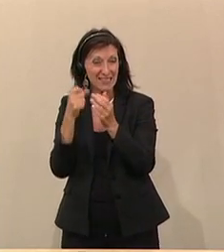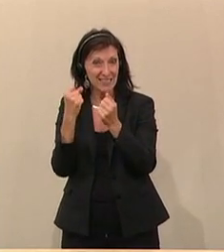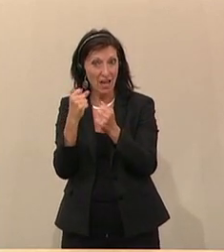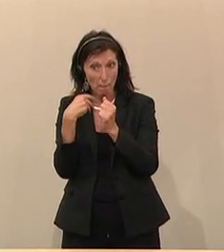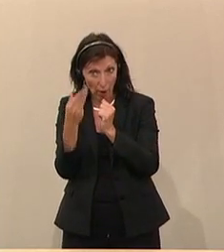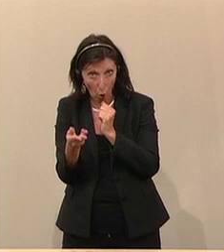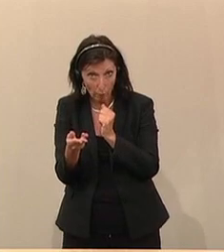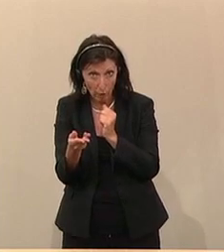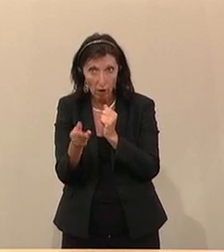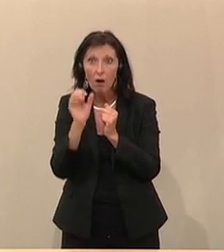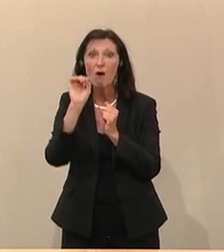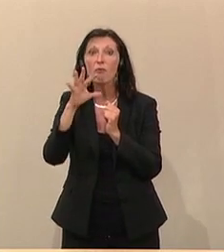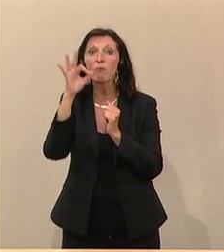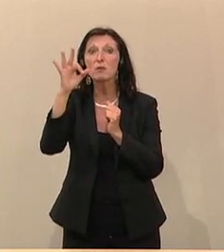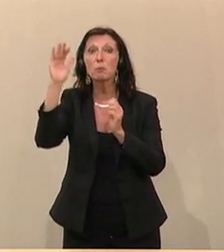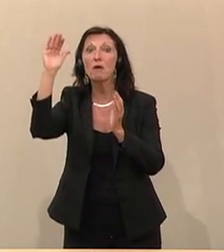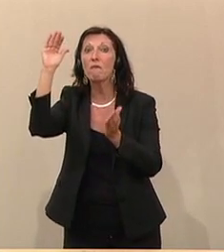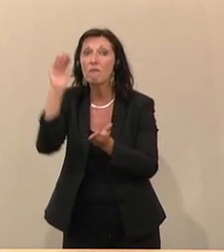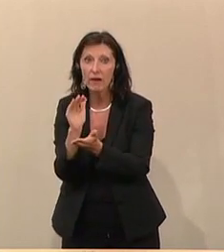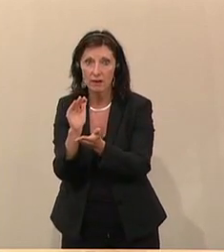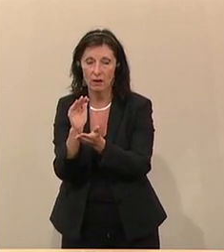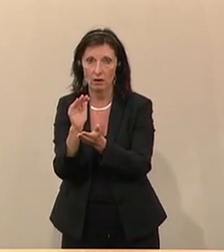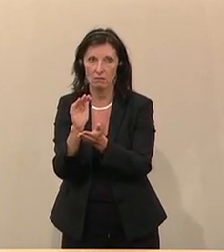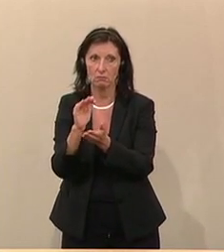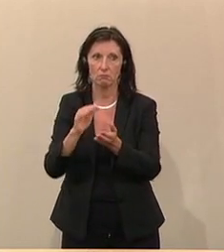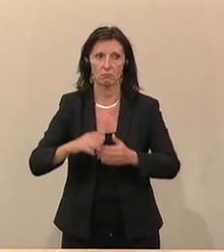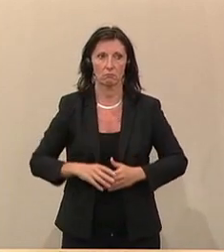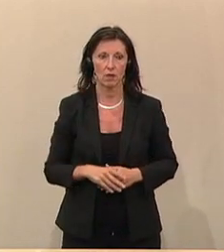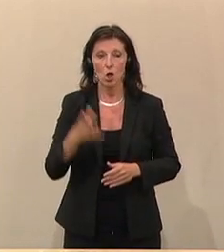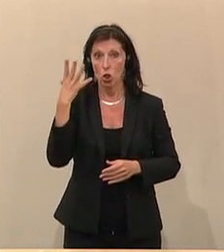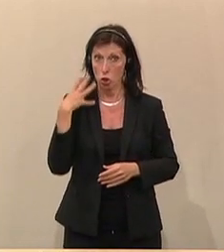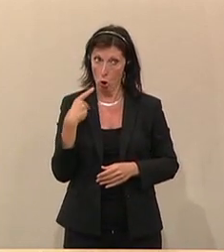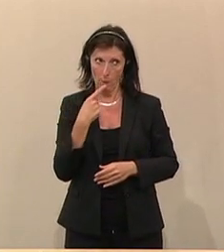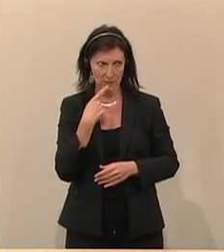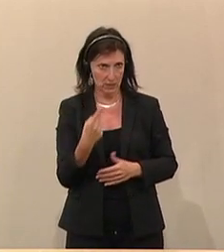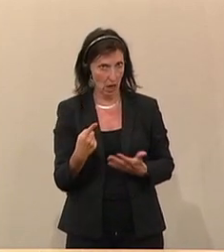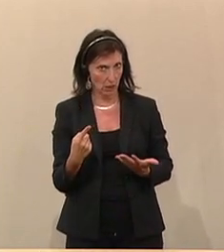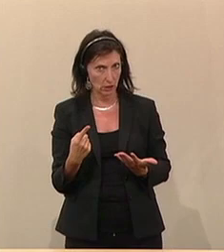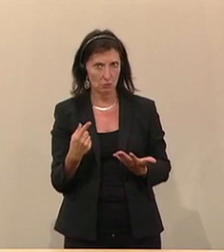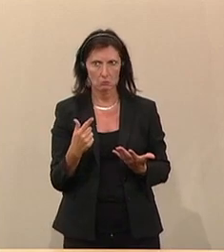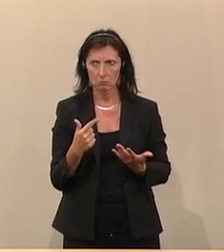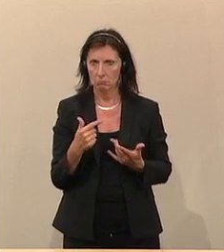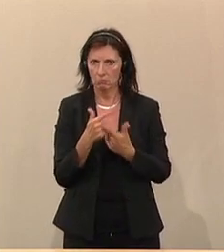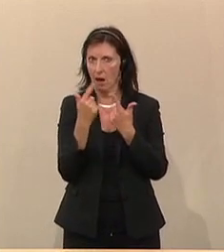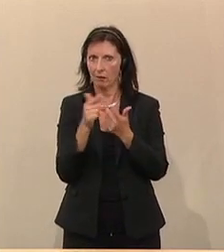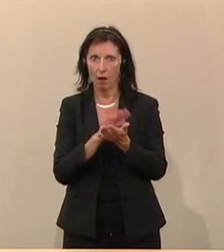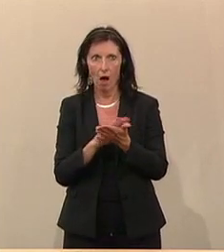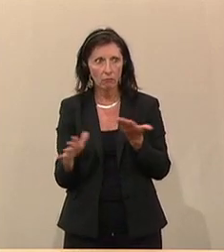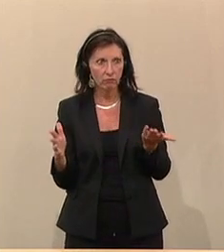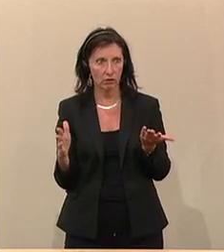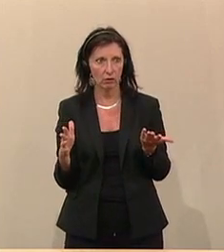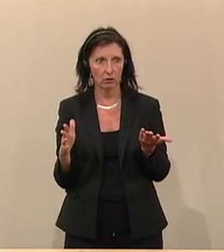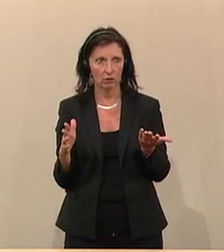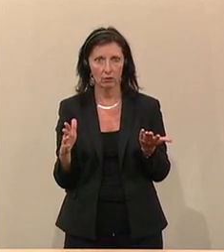um 15 prozent und die erklärung sagt noch einmal ist für mich eine recht simple man kann mich